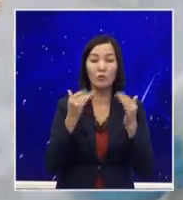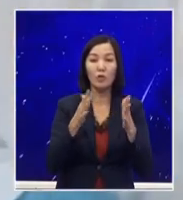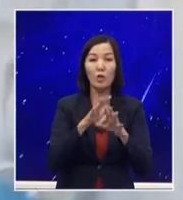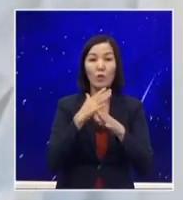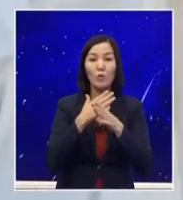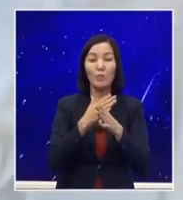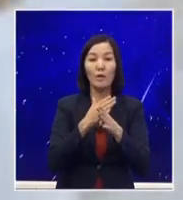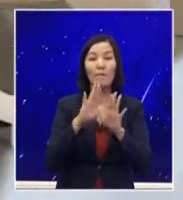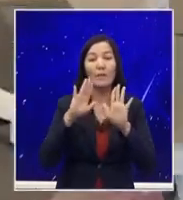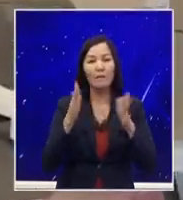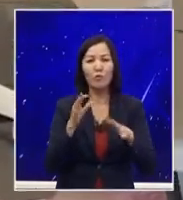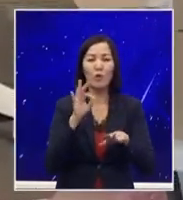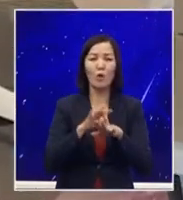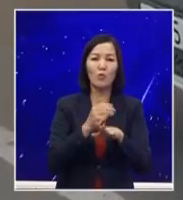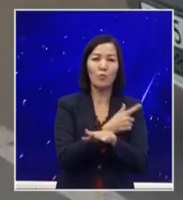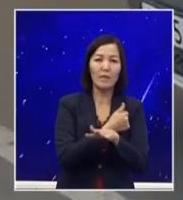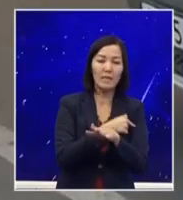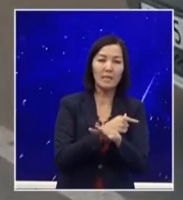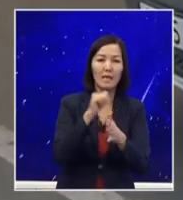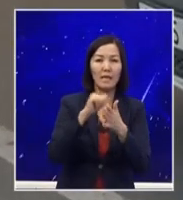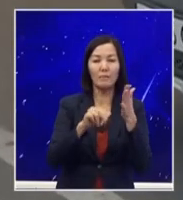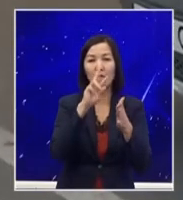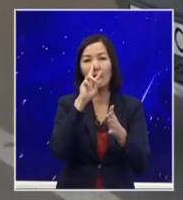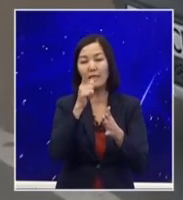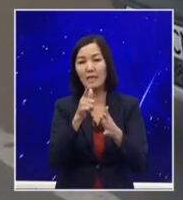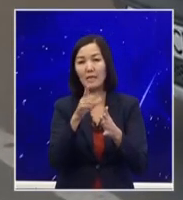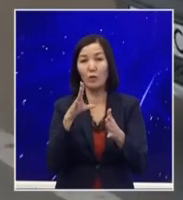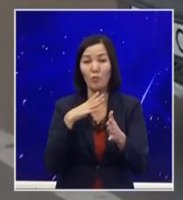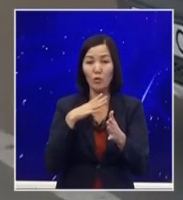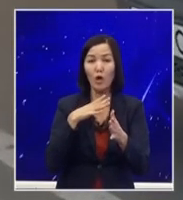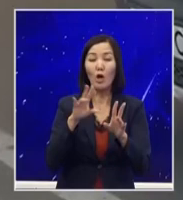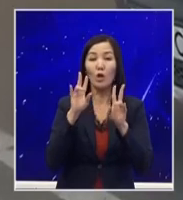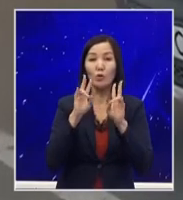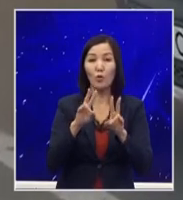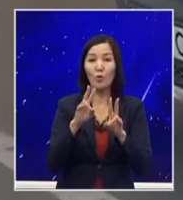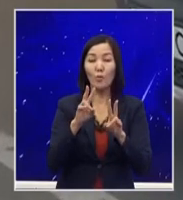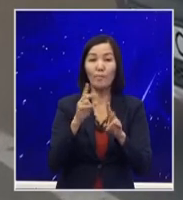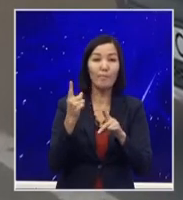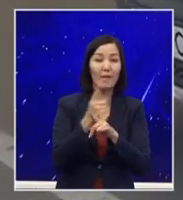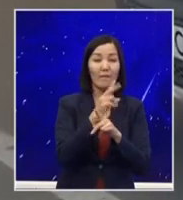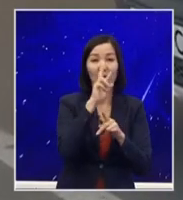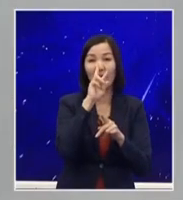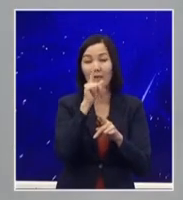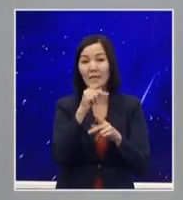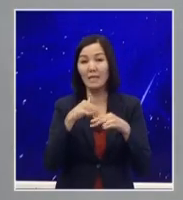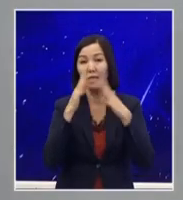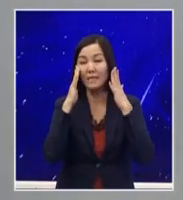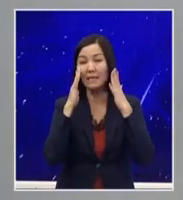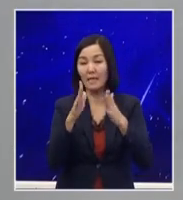Тұтқиылдан келген тәж ауруы медицина саласындағы олқылықтарды ашық көрсетті. Бірінші толқында еткен қателіктерді